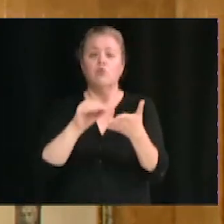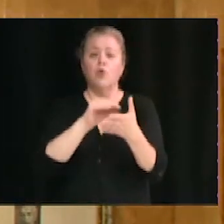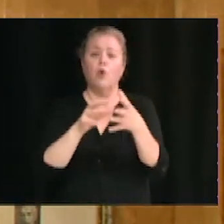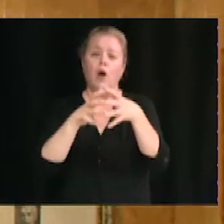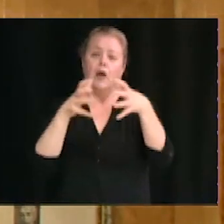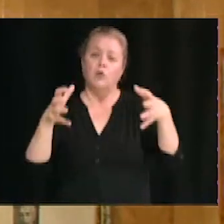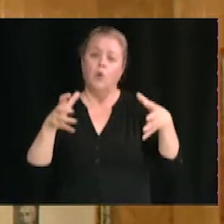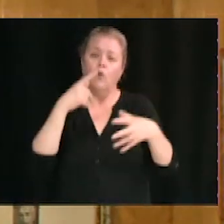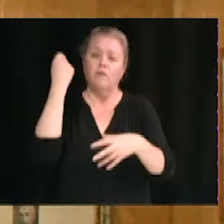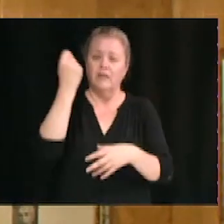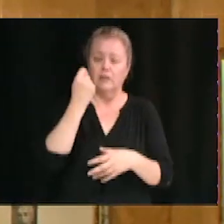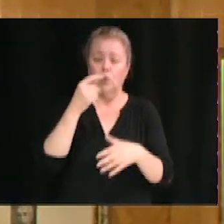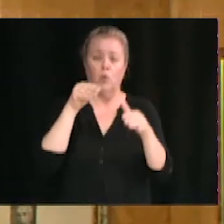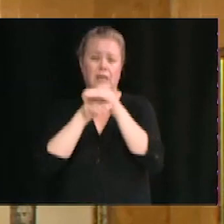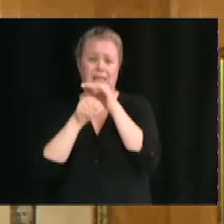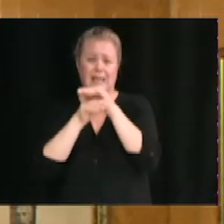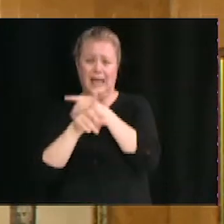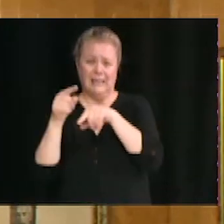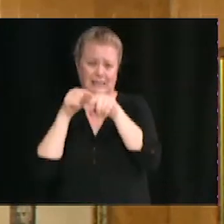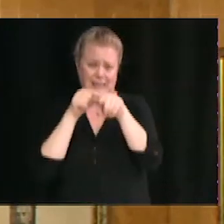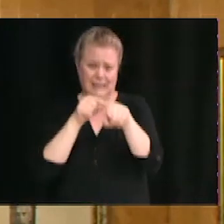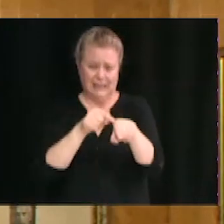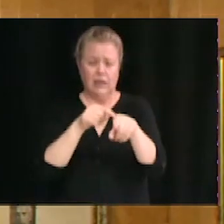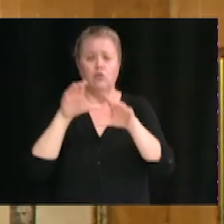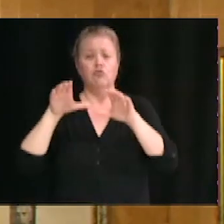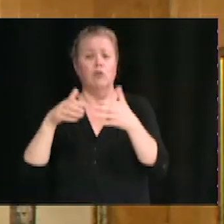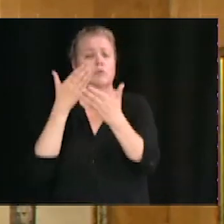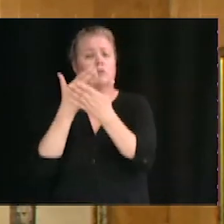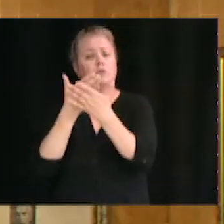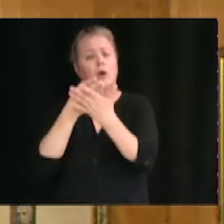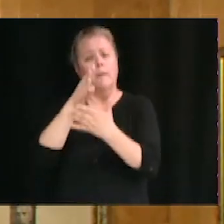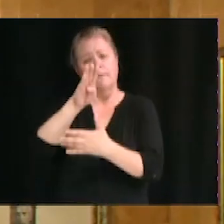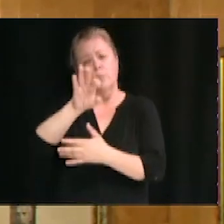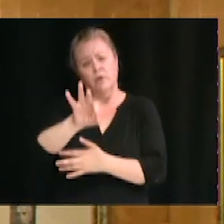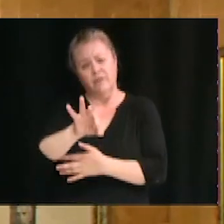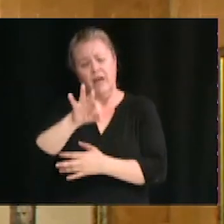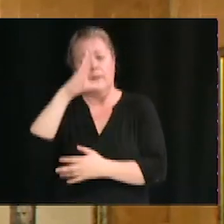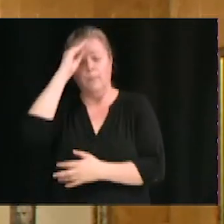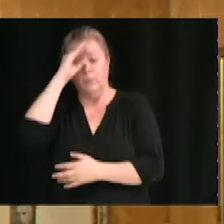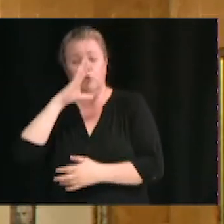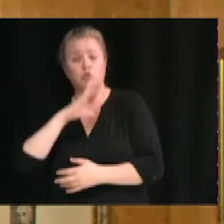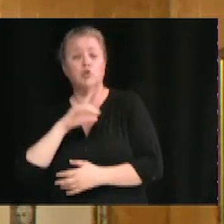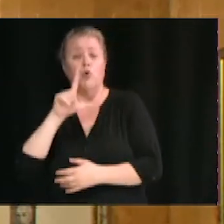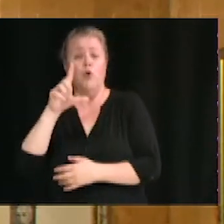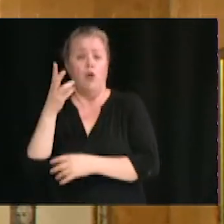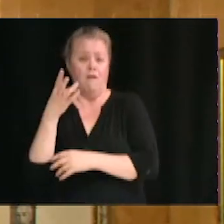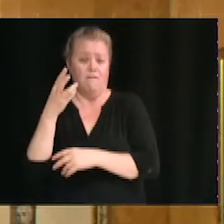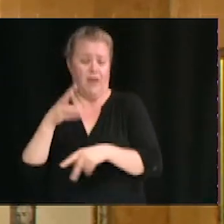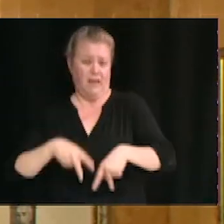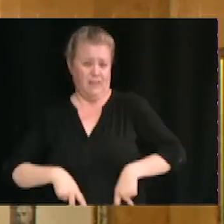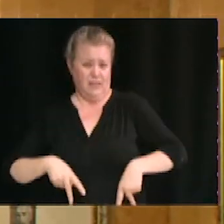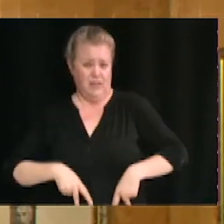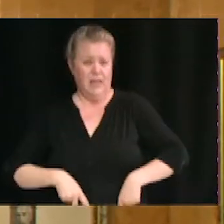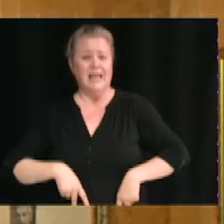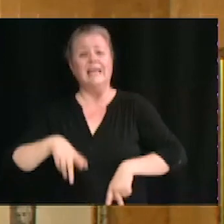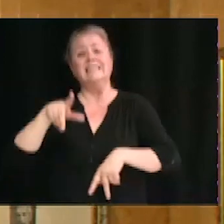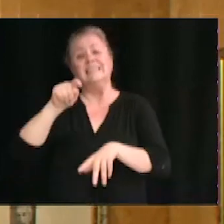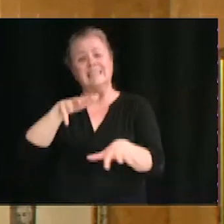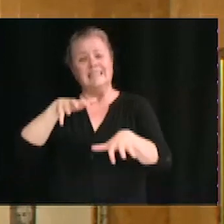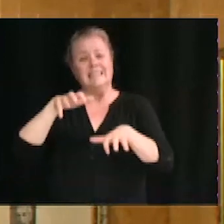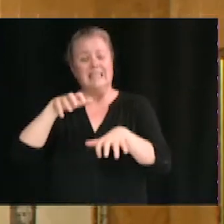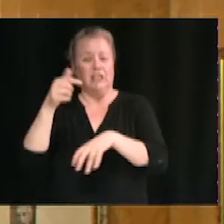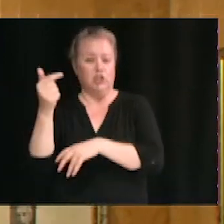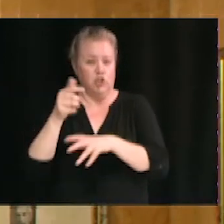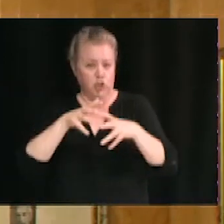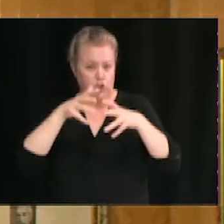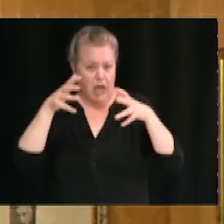Caisse populaire des Jardins, la Commission scolaire des Bois-Francs, le député provincial, M. Lefebvre, TIC-Géant, Groupe Sanimarque, Solidarité jeunesse